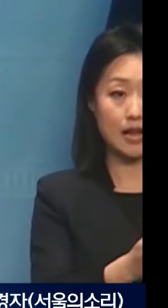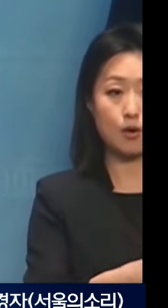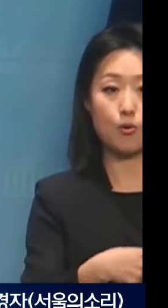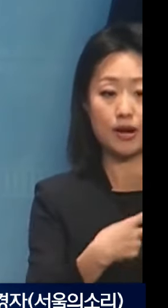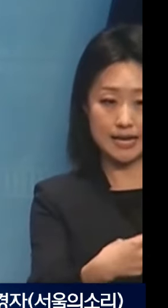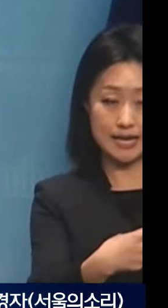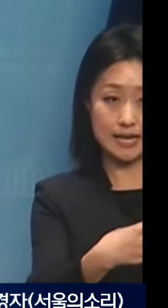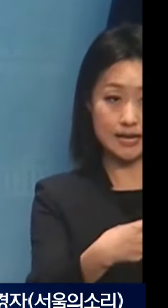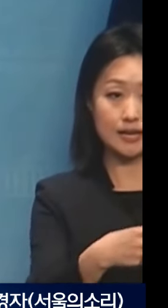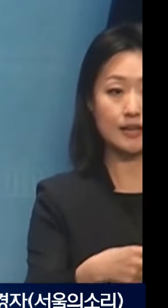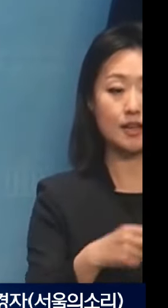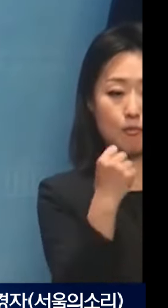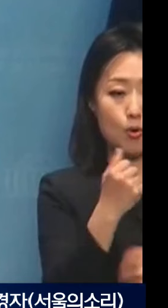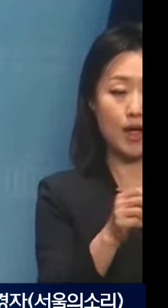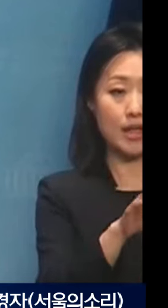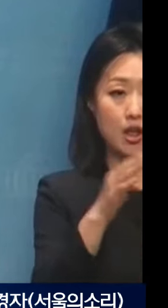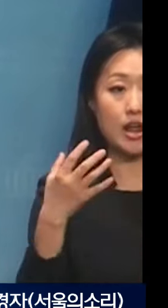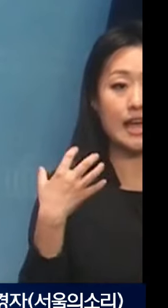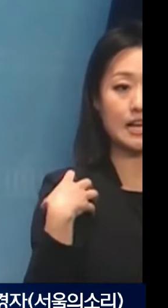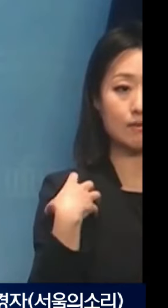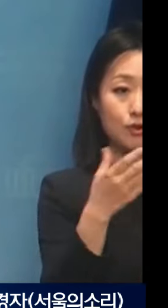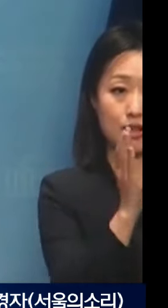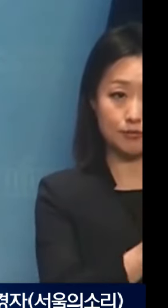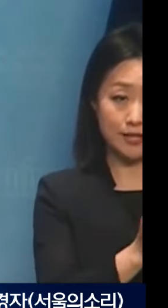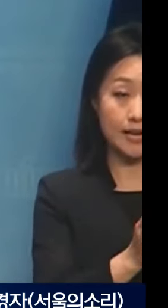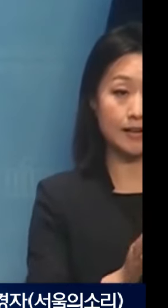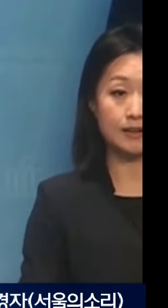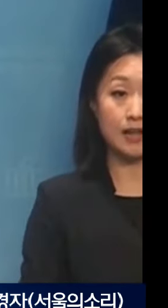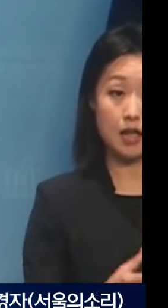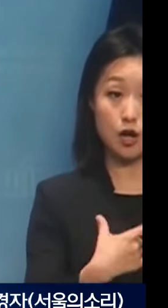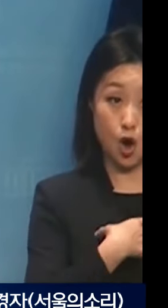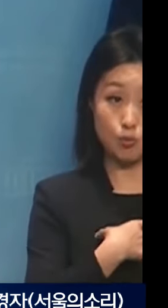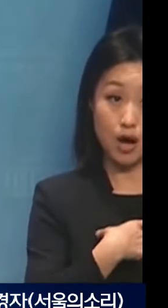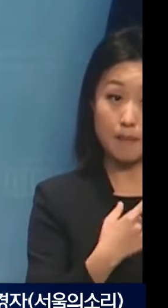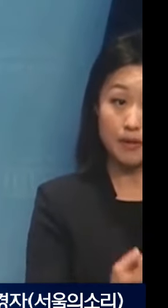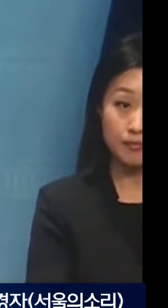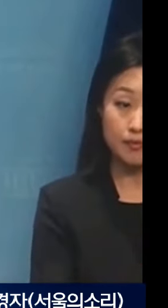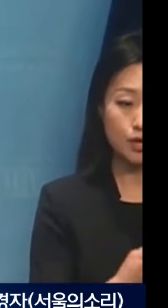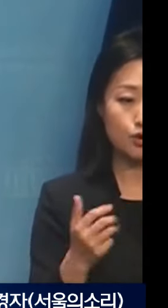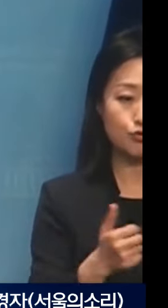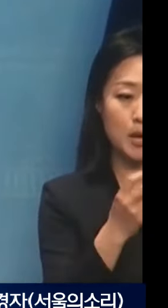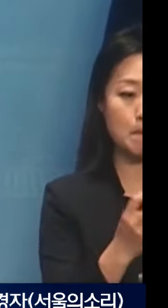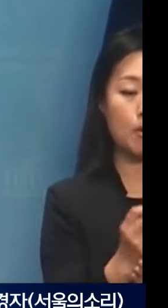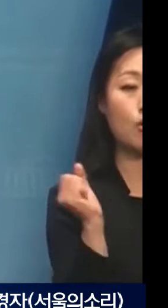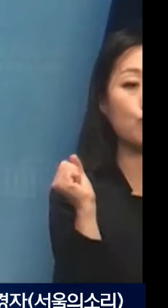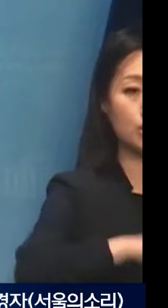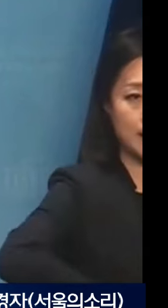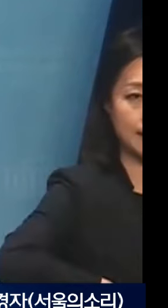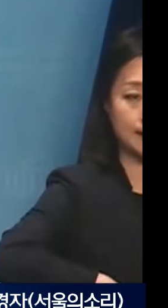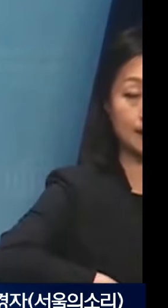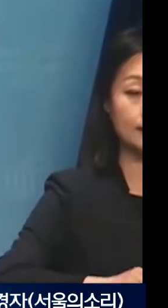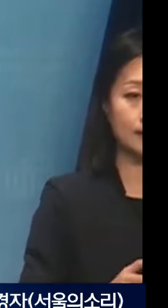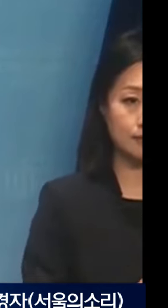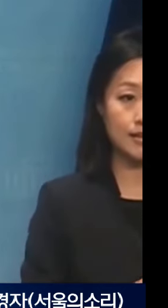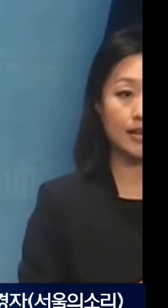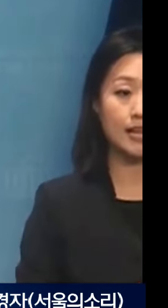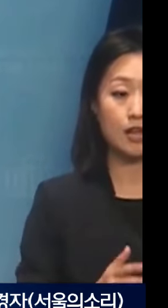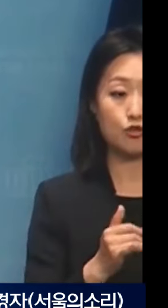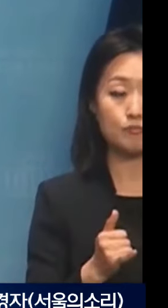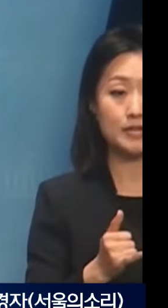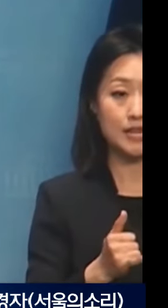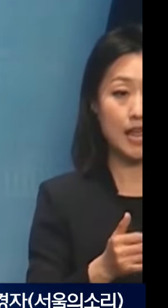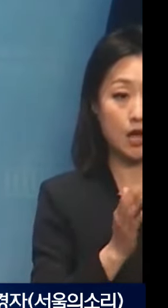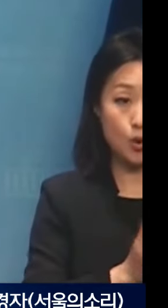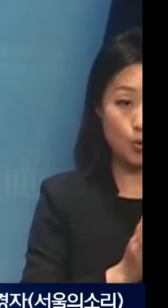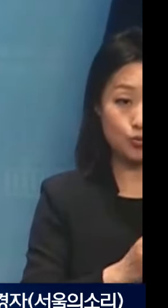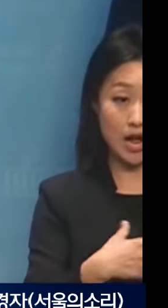개의할 의무가 있습니다. 국회의장이 이를 거부하는 것은 국회법 위반 사안입니다. 따라서 국민의 요구를